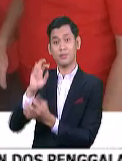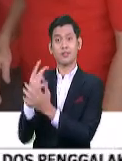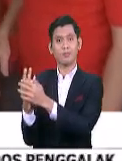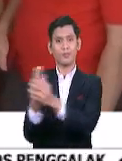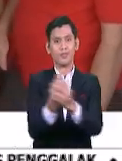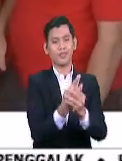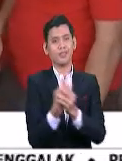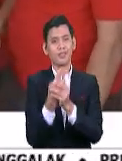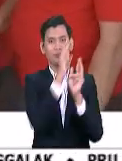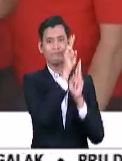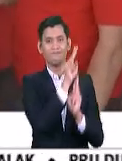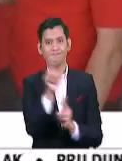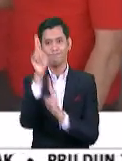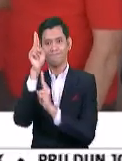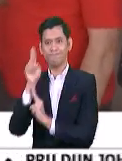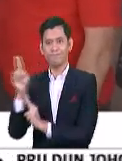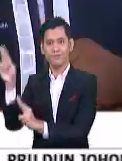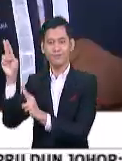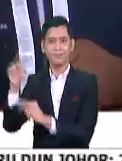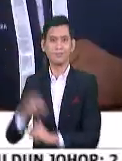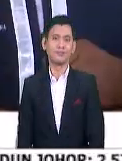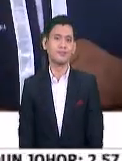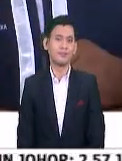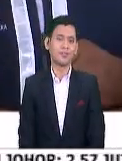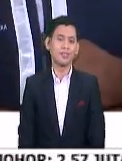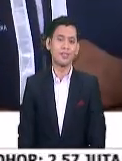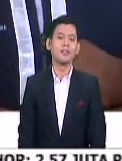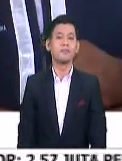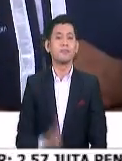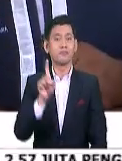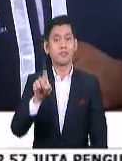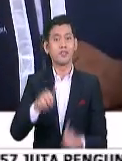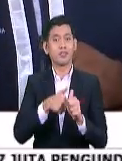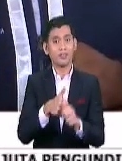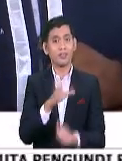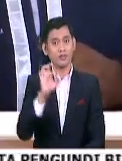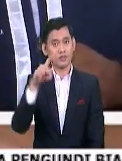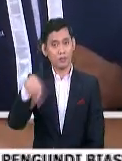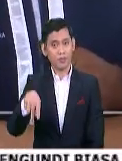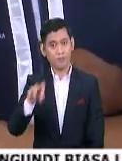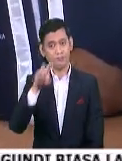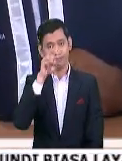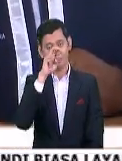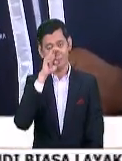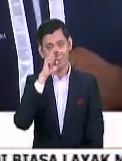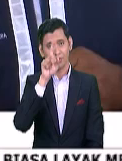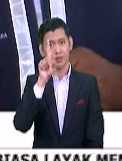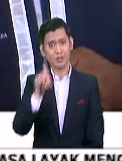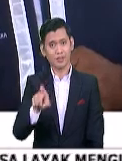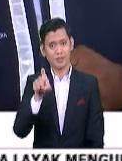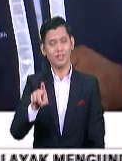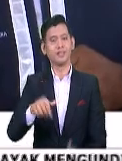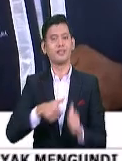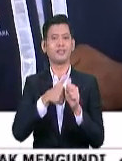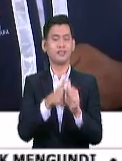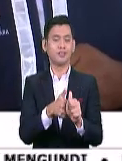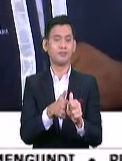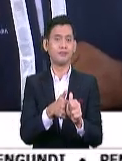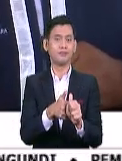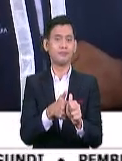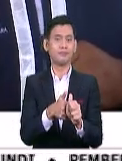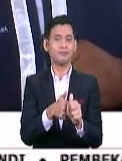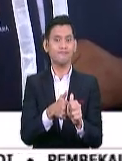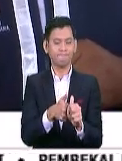dan saling menghormati percepatan mengikuti sop yang begitu kita mematuhi hanya meski diikuti